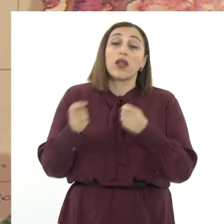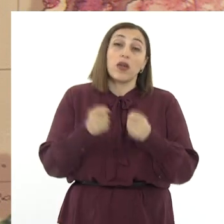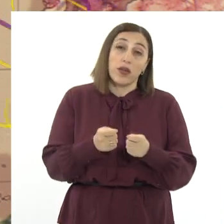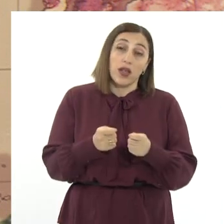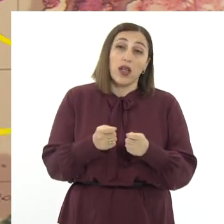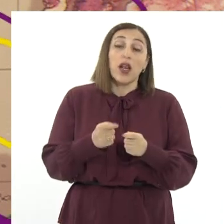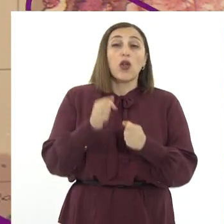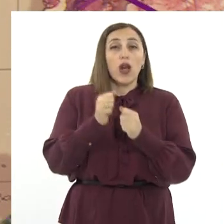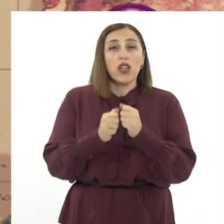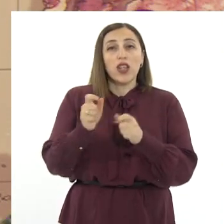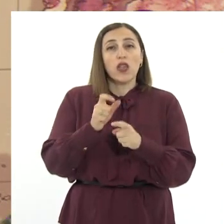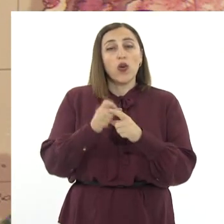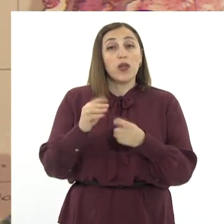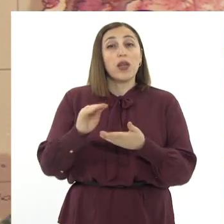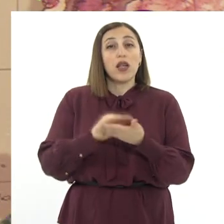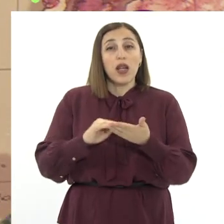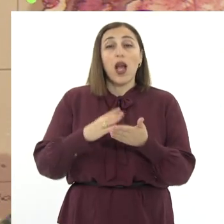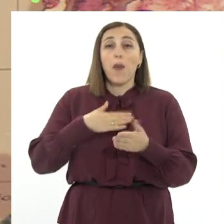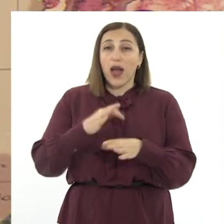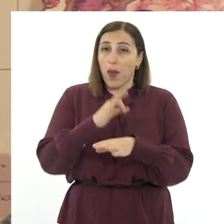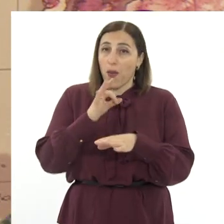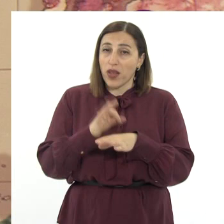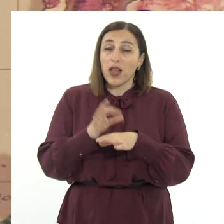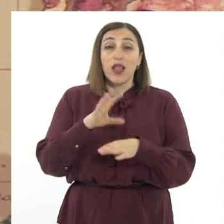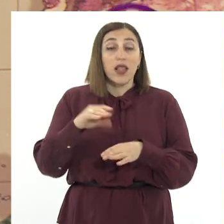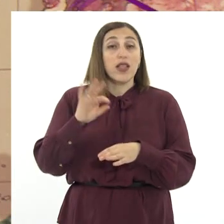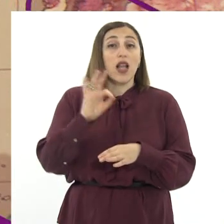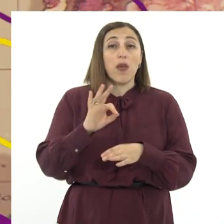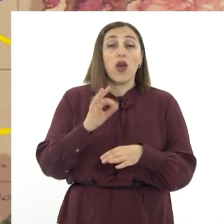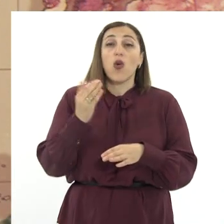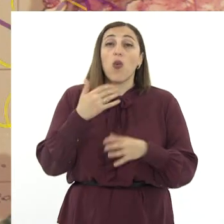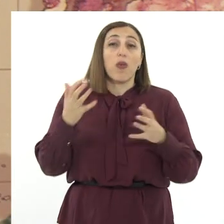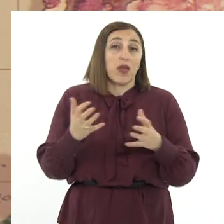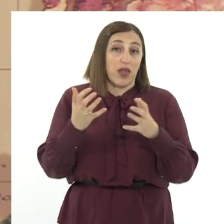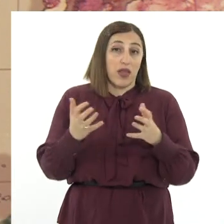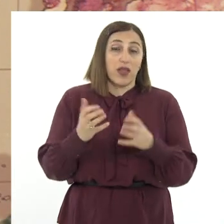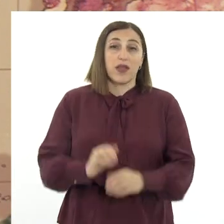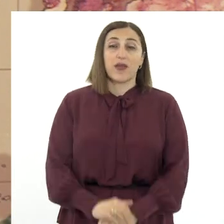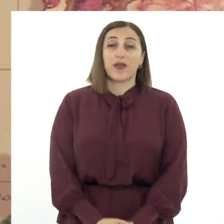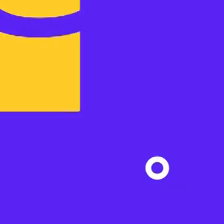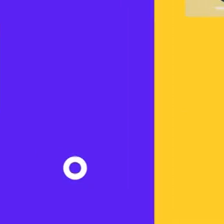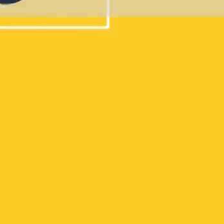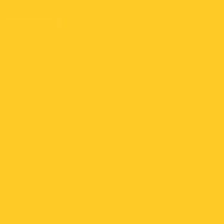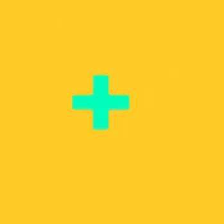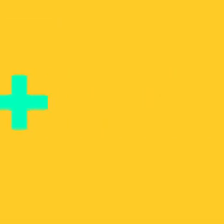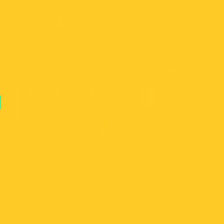ձեր տուն մտնի։ Հաճախ ասեք այս խոսքերը։ Մենք պատասխանատու ենք նրանց համար, ում ընտելացրել ենք։